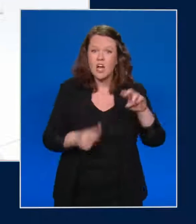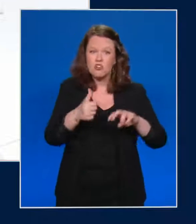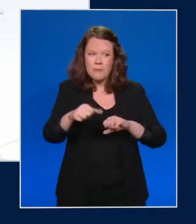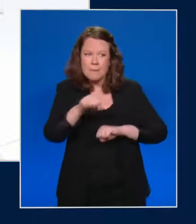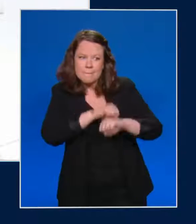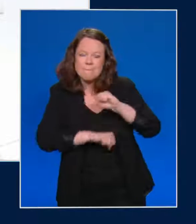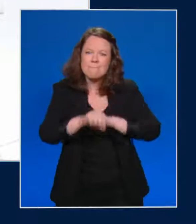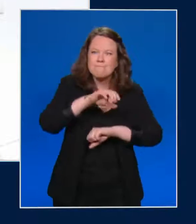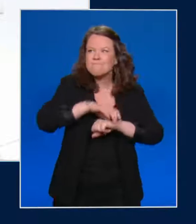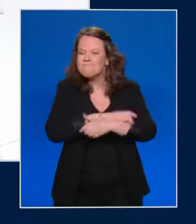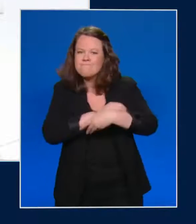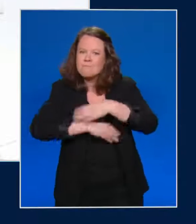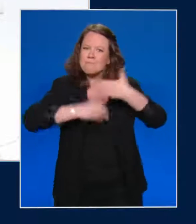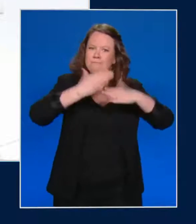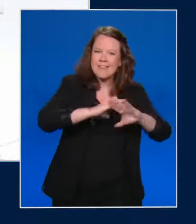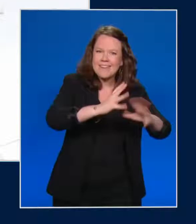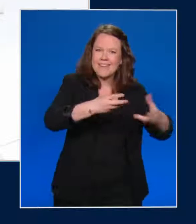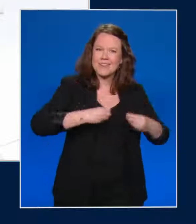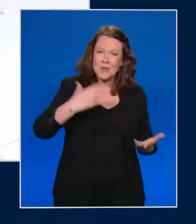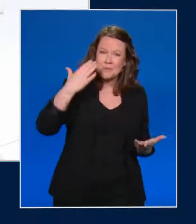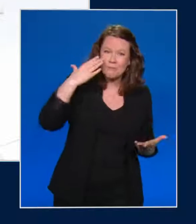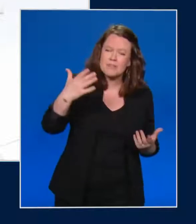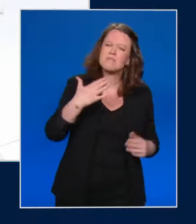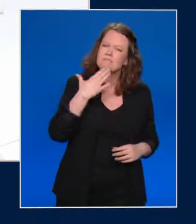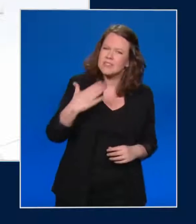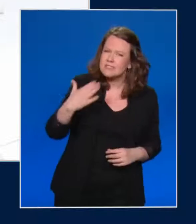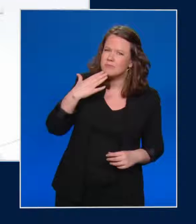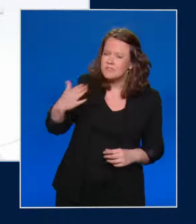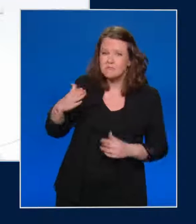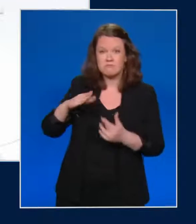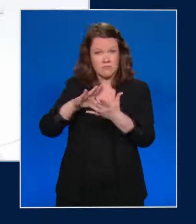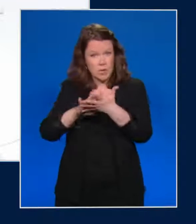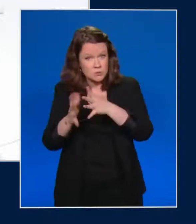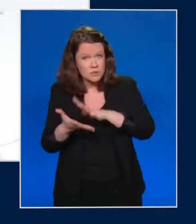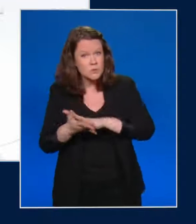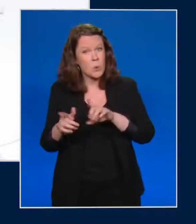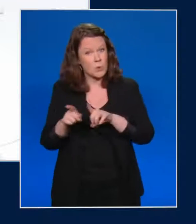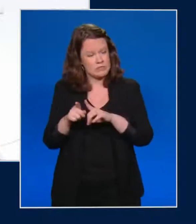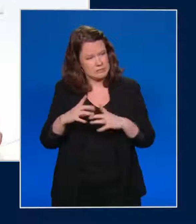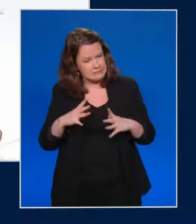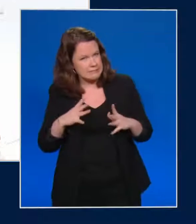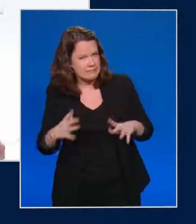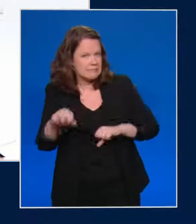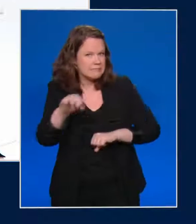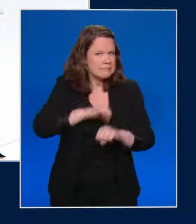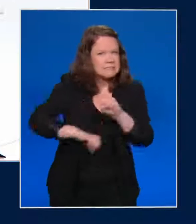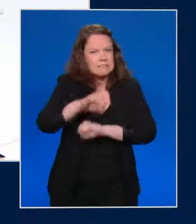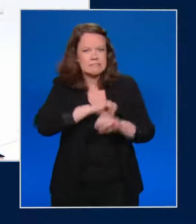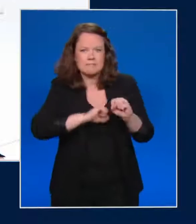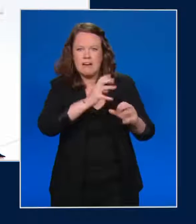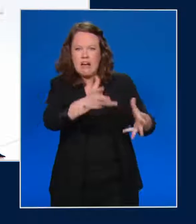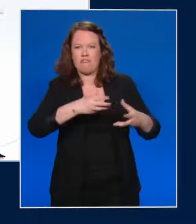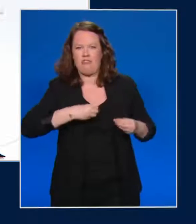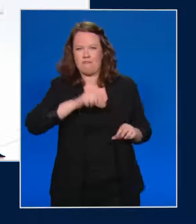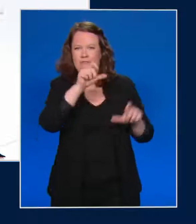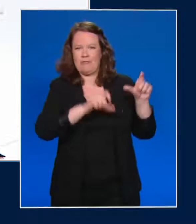remercier nos associations qui aussi oeuvre pour accueillir dans les meilleures conditions